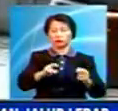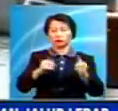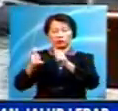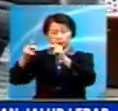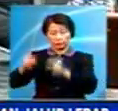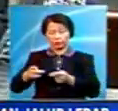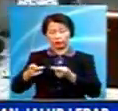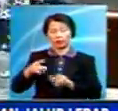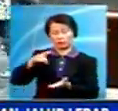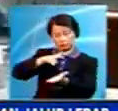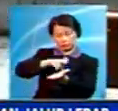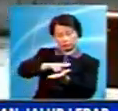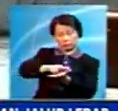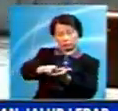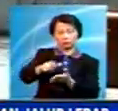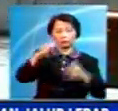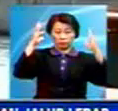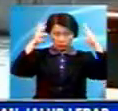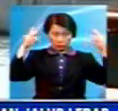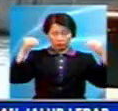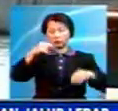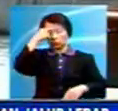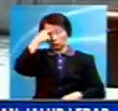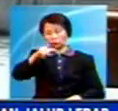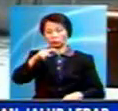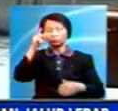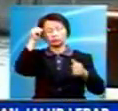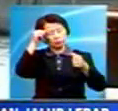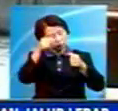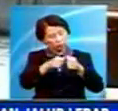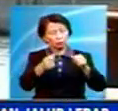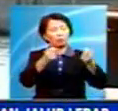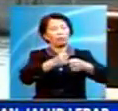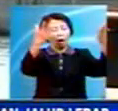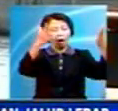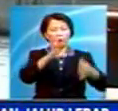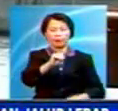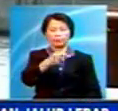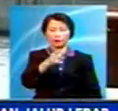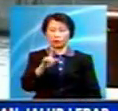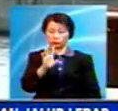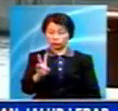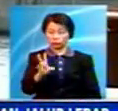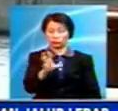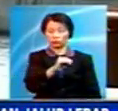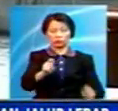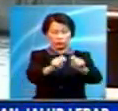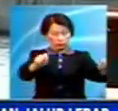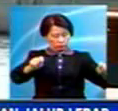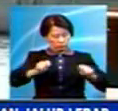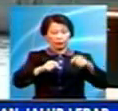pihak pengurusan lapangan terbang antarabangsa Schiphol ini bagi mengenang tragedi MH17. Dan ruangan ini